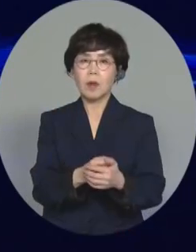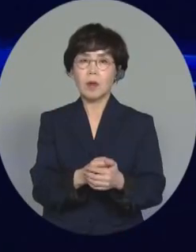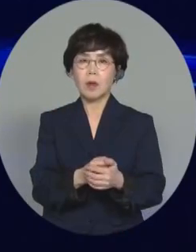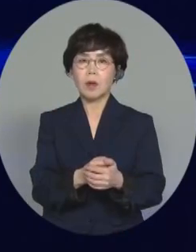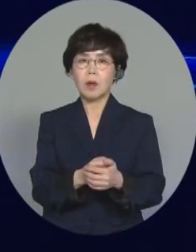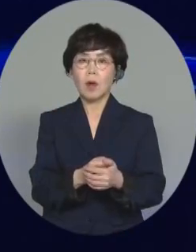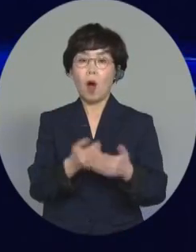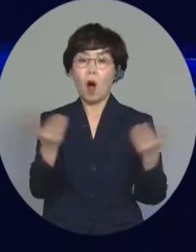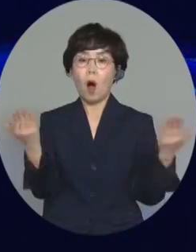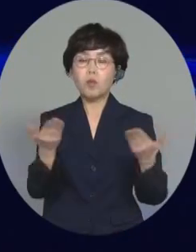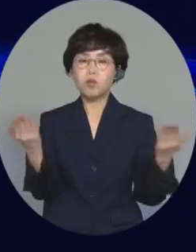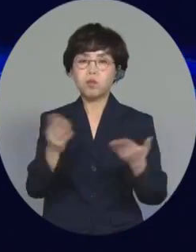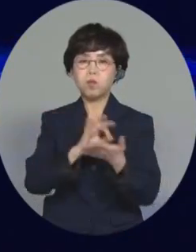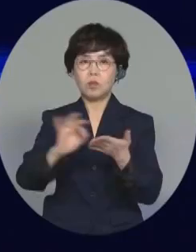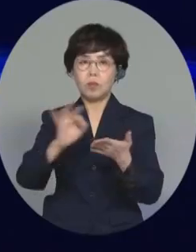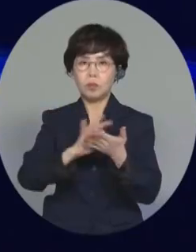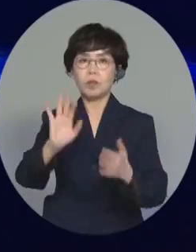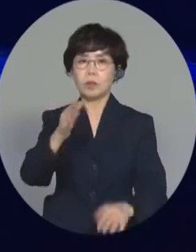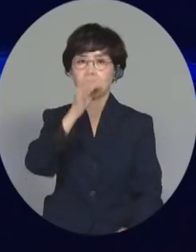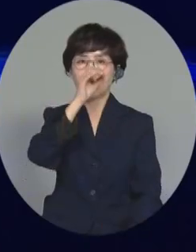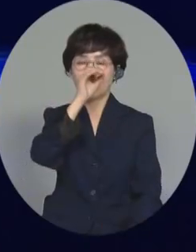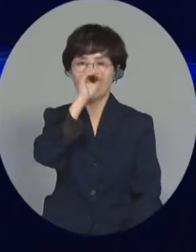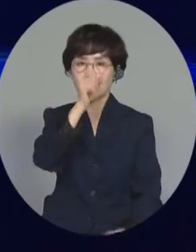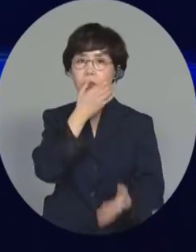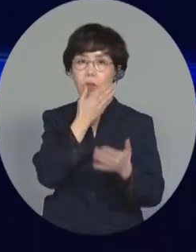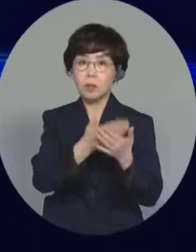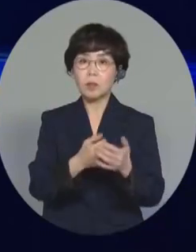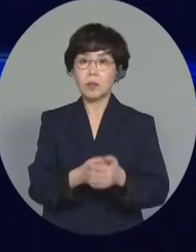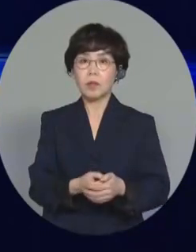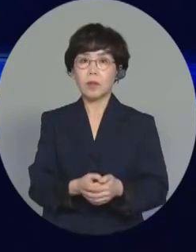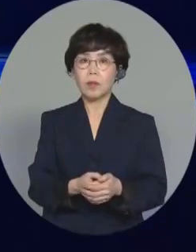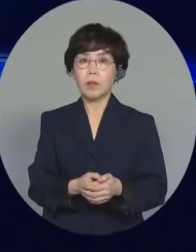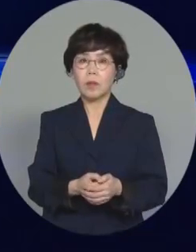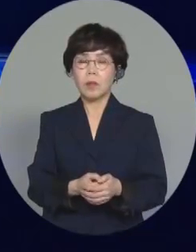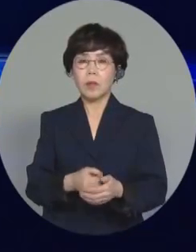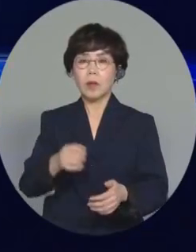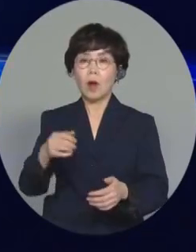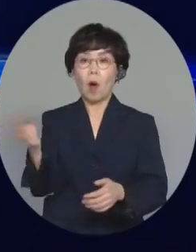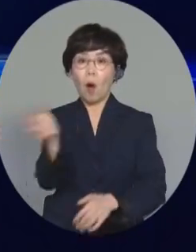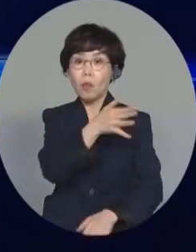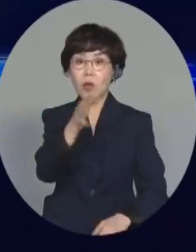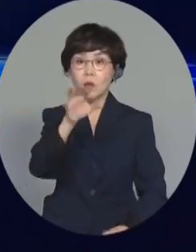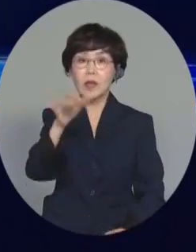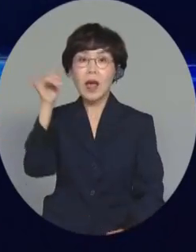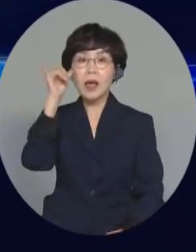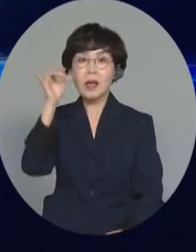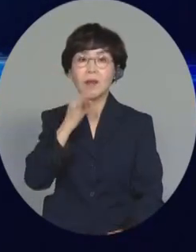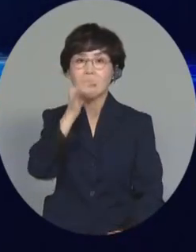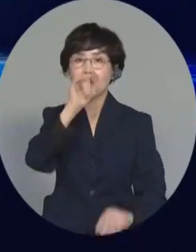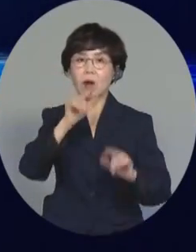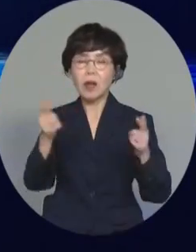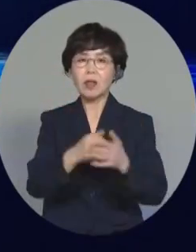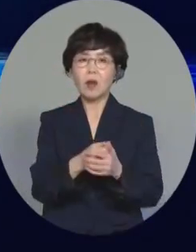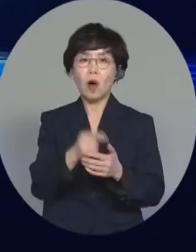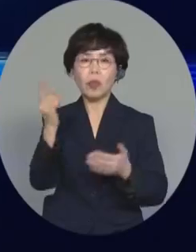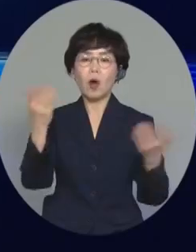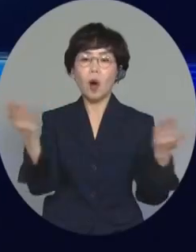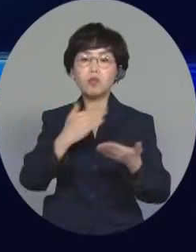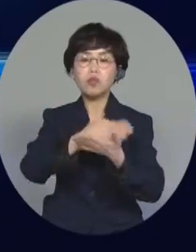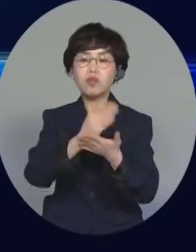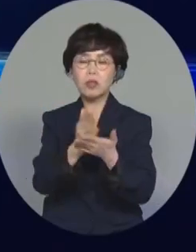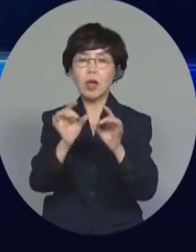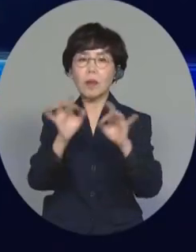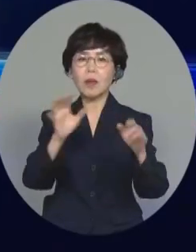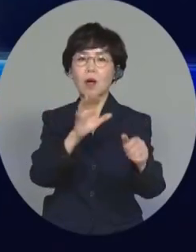흐름으로 반영하는 것이 중요합니다. 어떤 진공 상태에 AI를 두는 것이 아니라 어떤 업무 분야든지 적용을